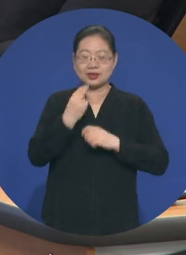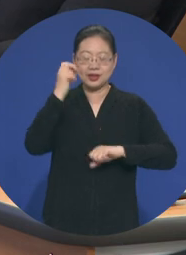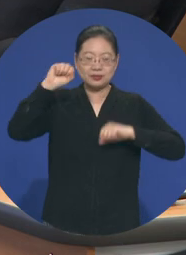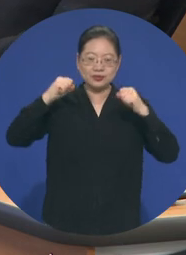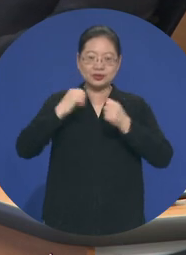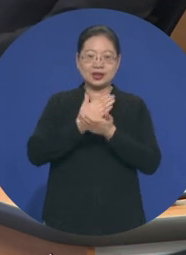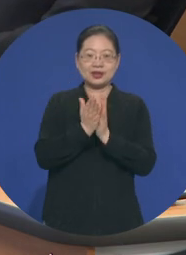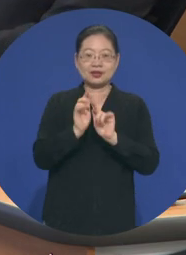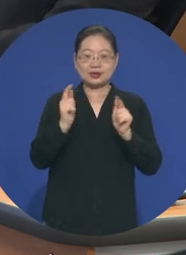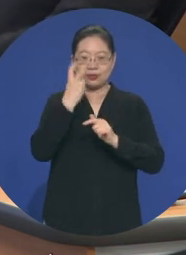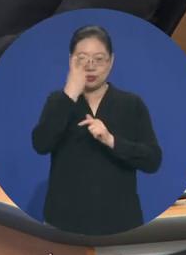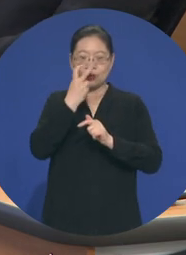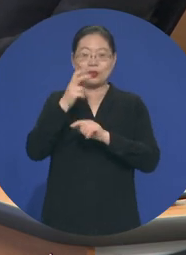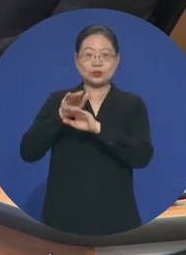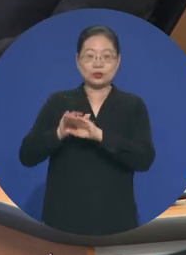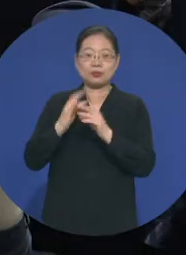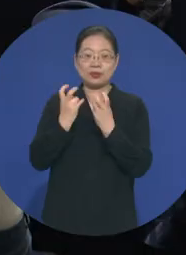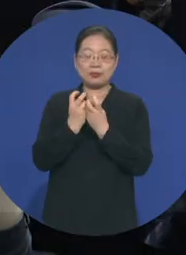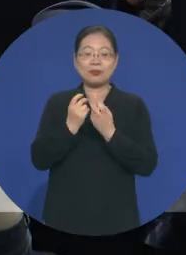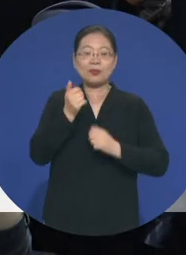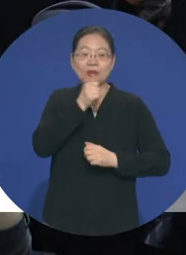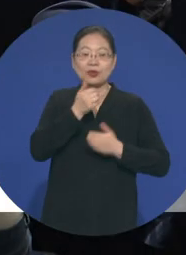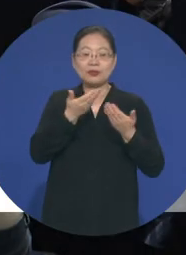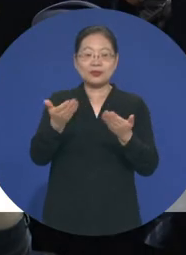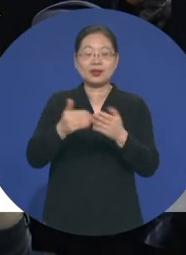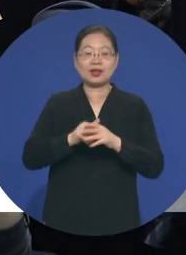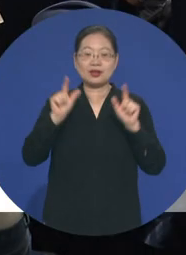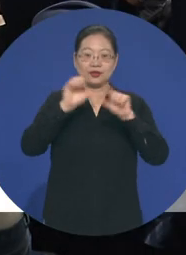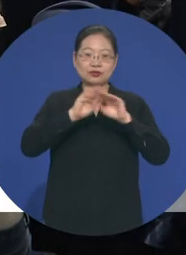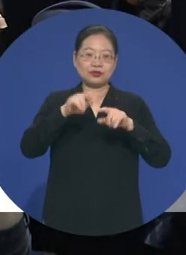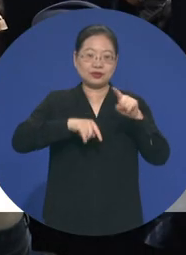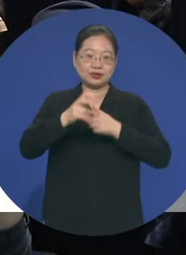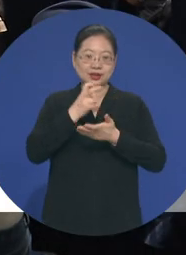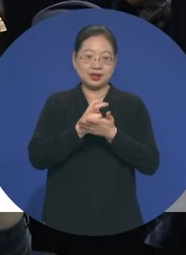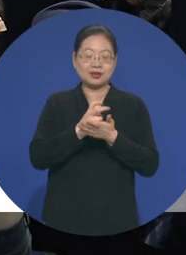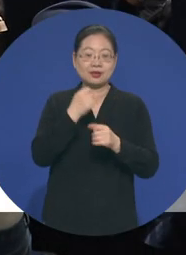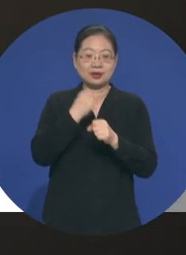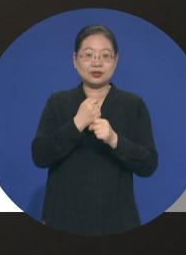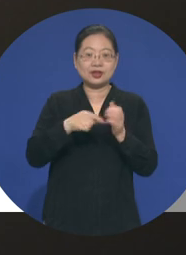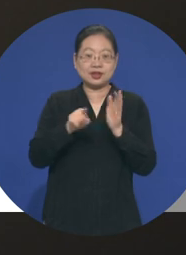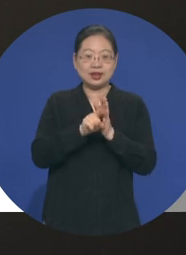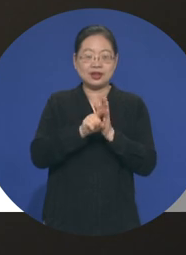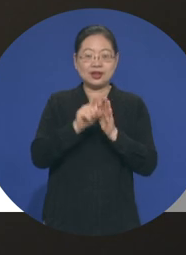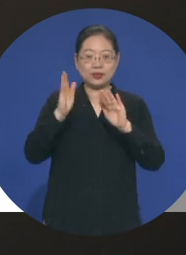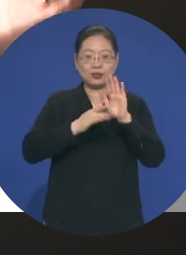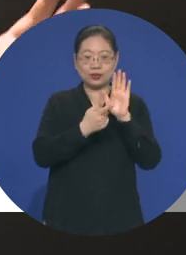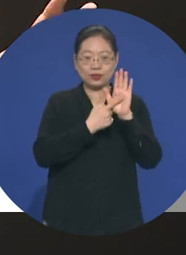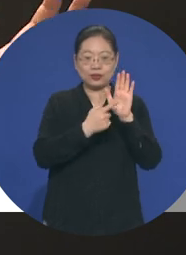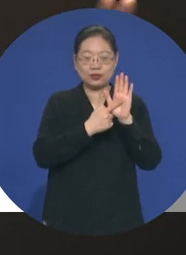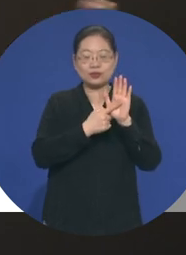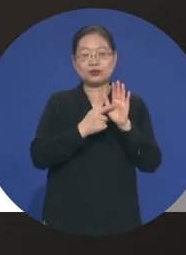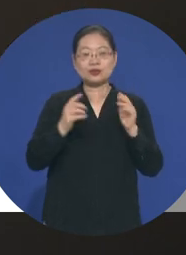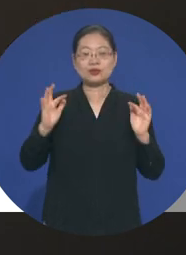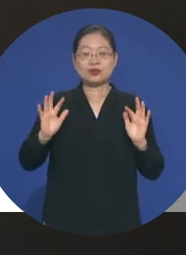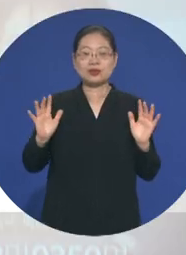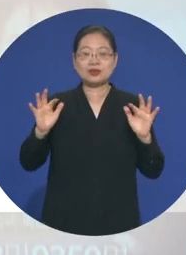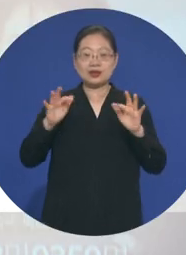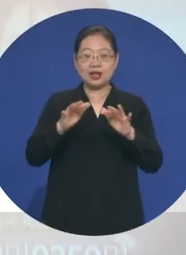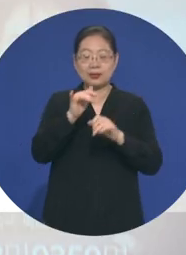다양성 보전 활동들을 소개했습니다. 기후 정책을 발굴하기 위한 공모전에도 뜨거운 관심이